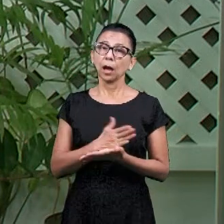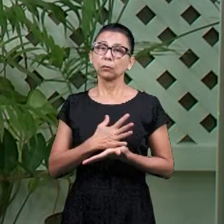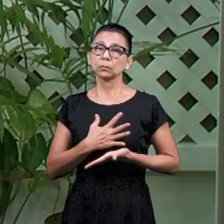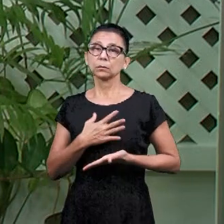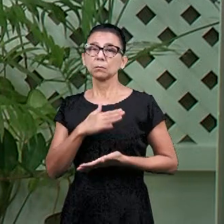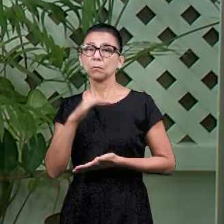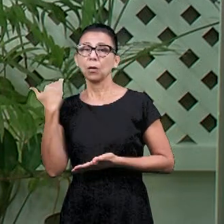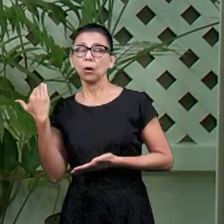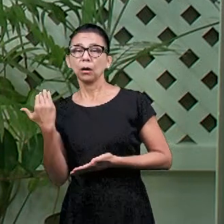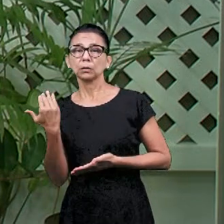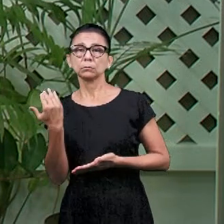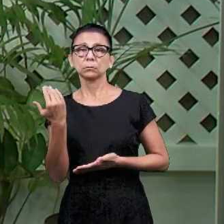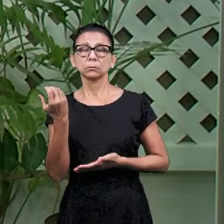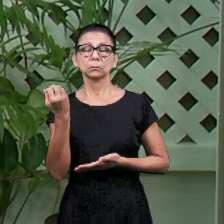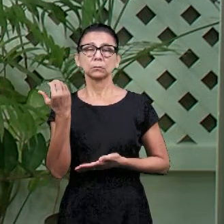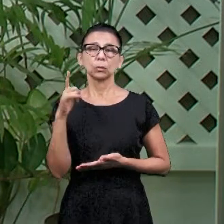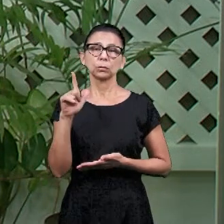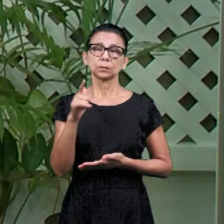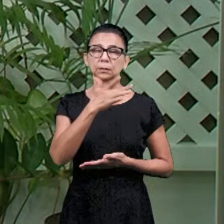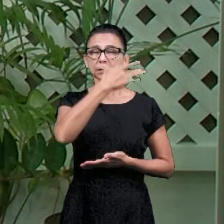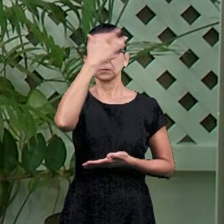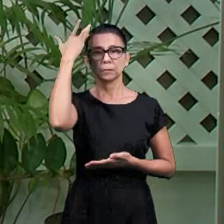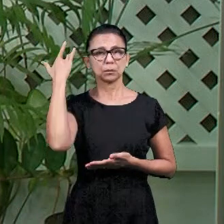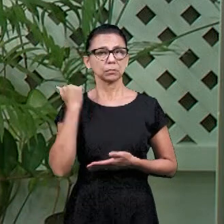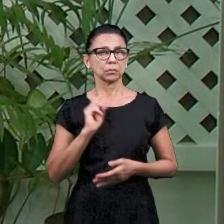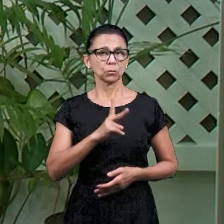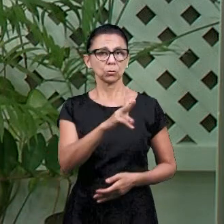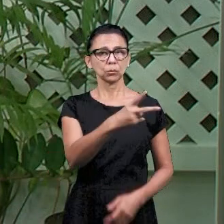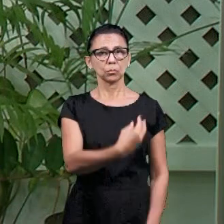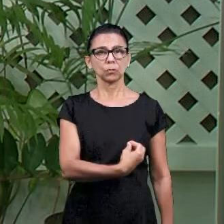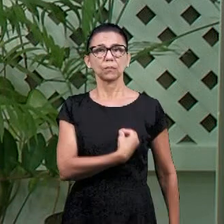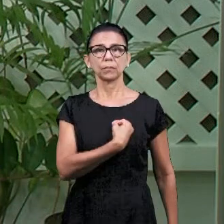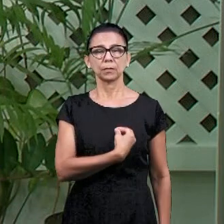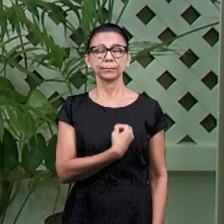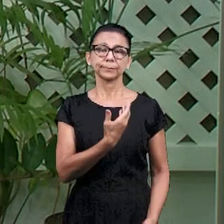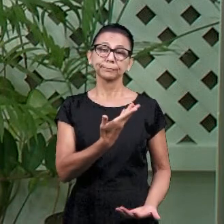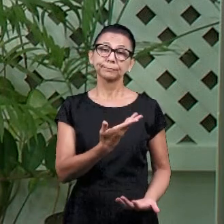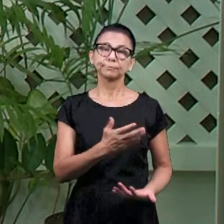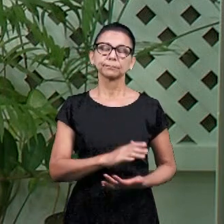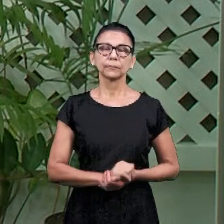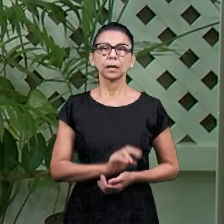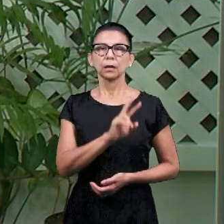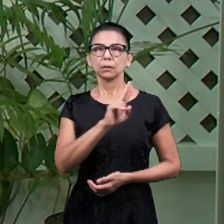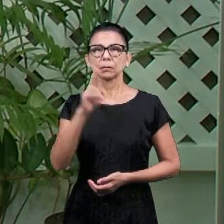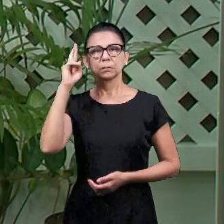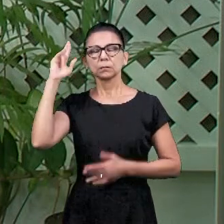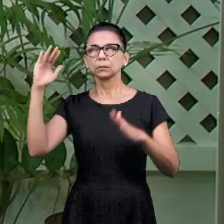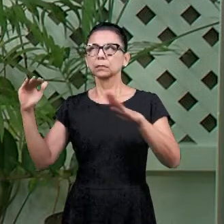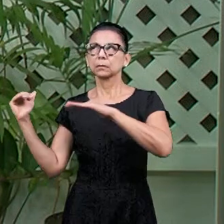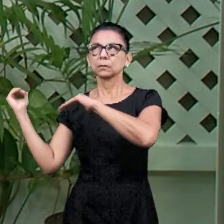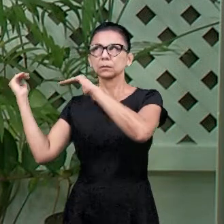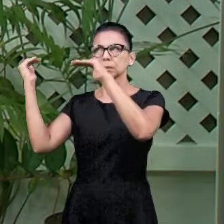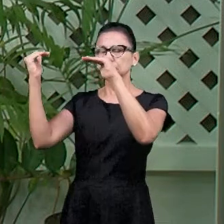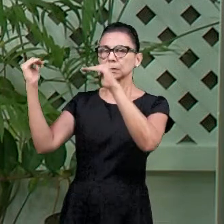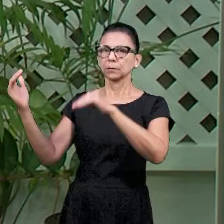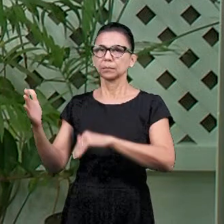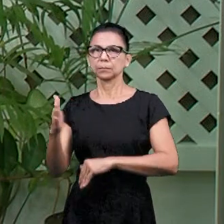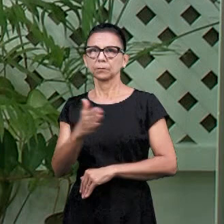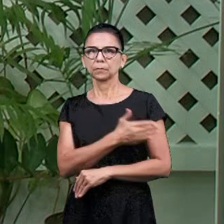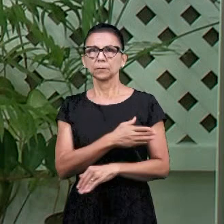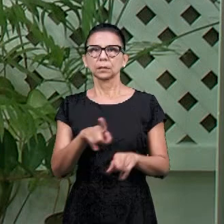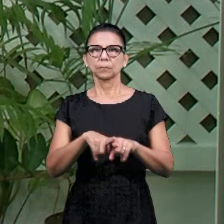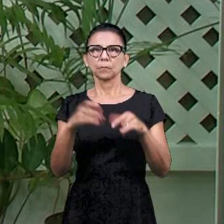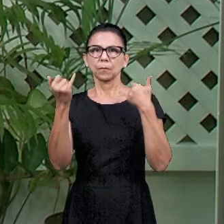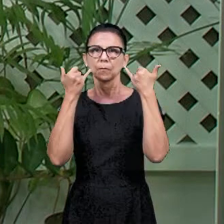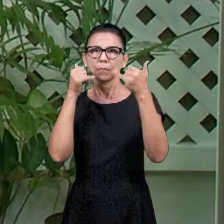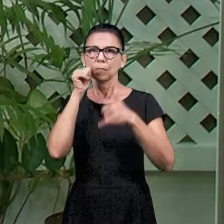Nous sommes dans cette marche. Certains restent, d'autres continuent. Et nous voulons une seule chose, que le nom du Seigneur